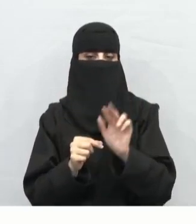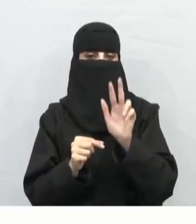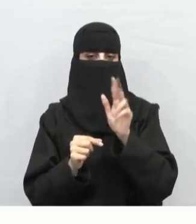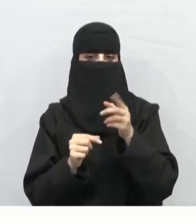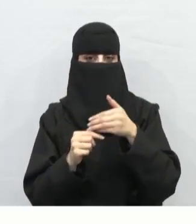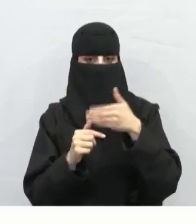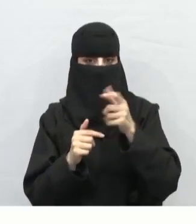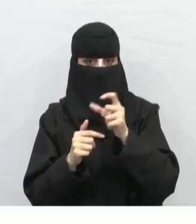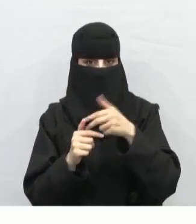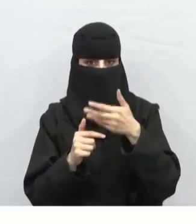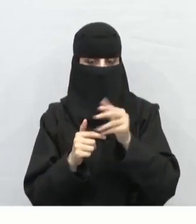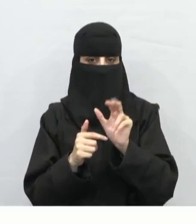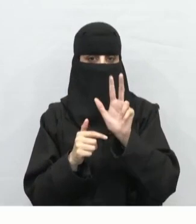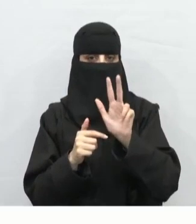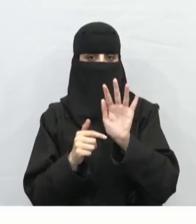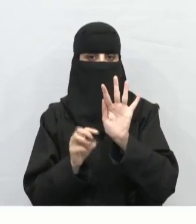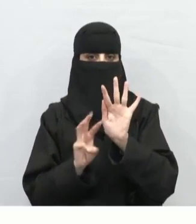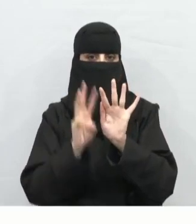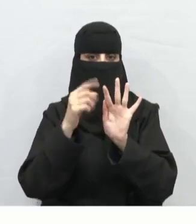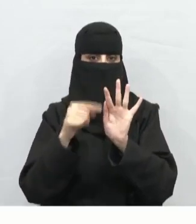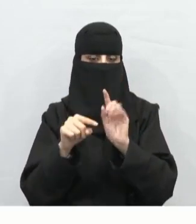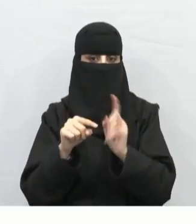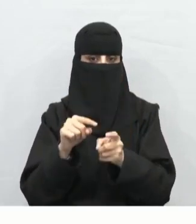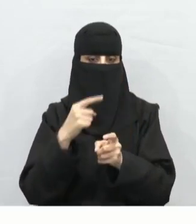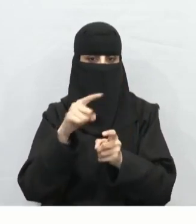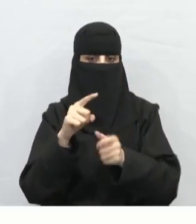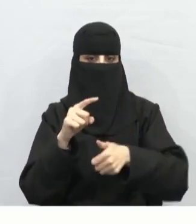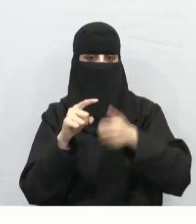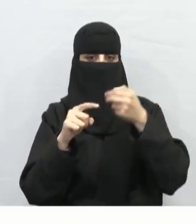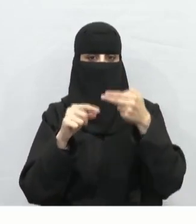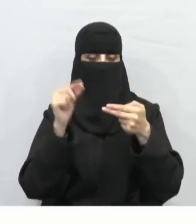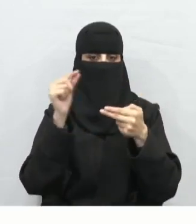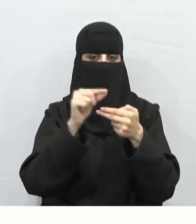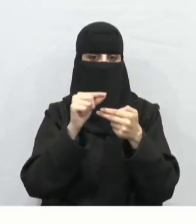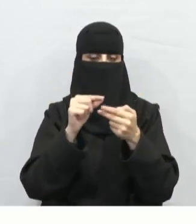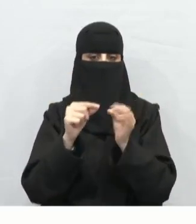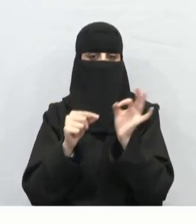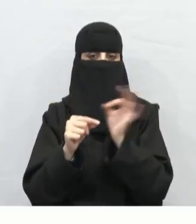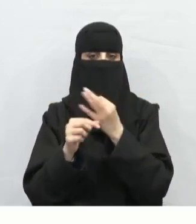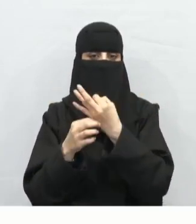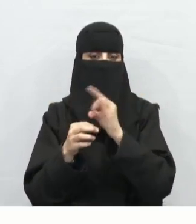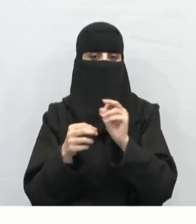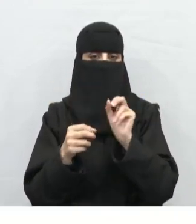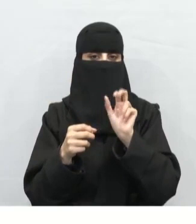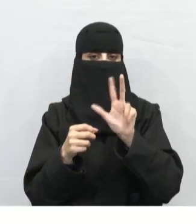الشراع احسنتم وبارك الله فيكم الان احبابي طلاب الطالبات